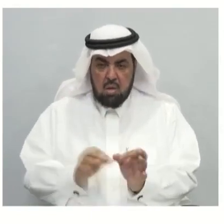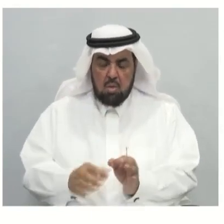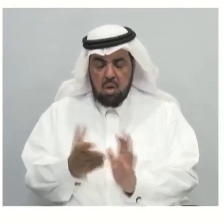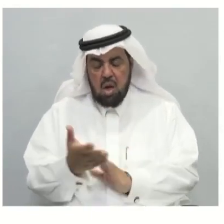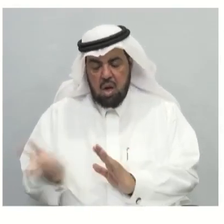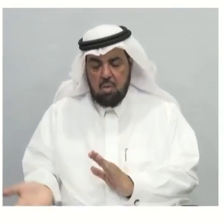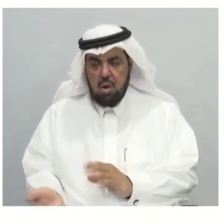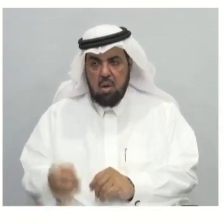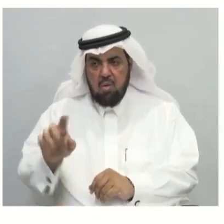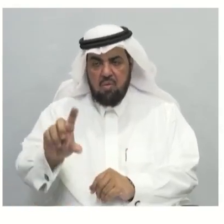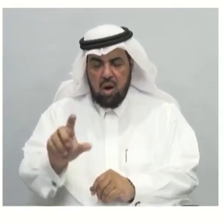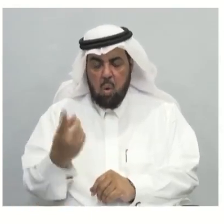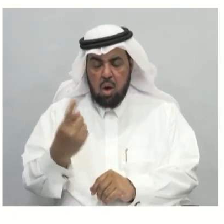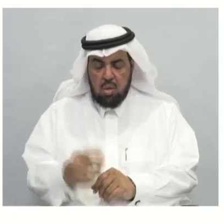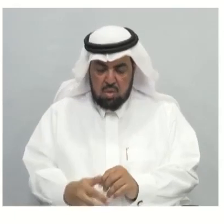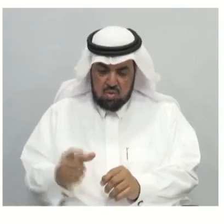اليمين